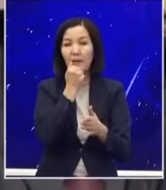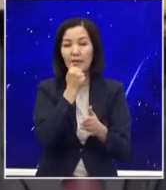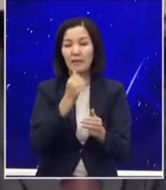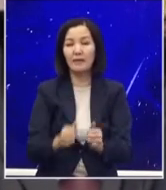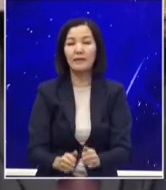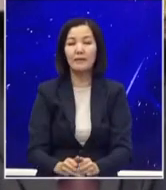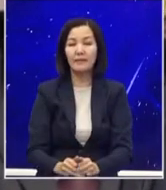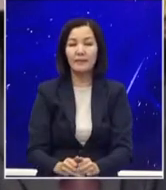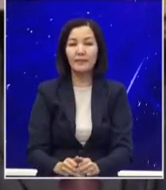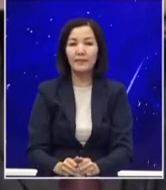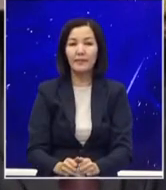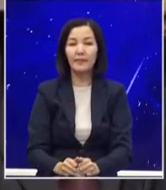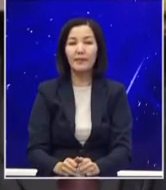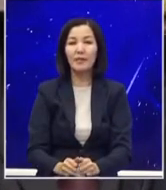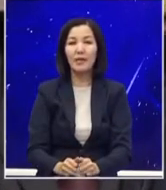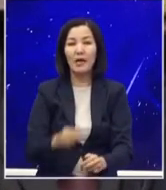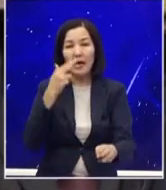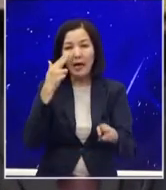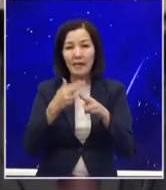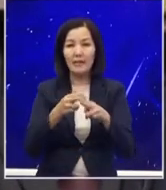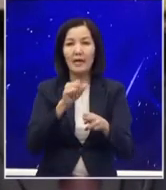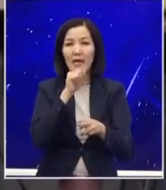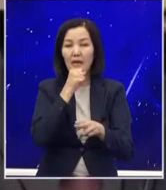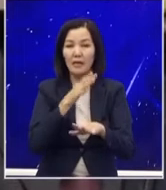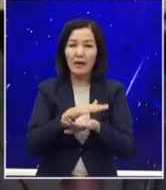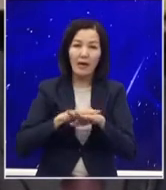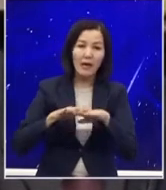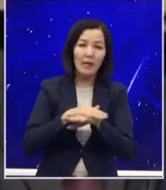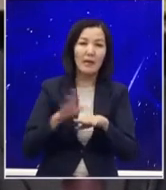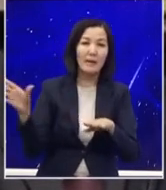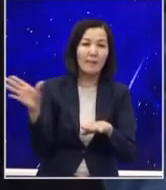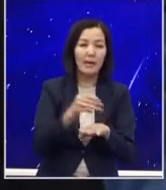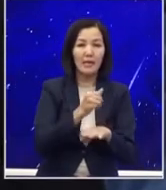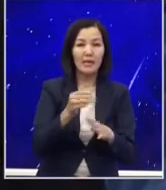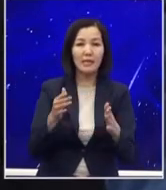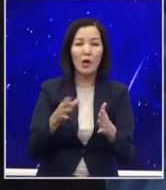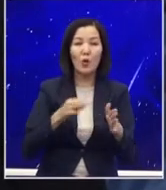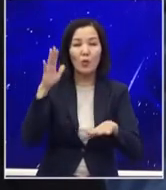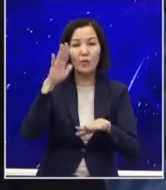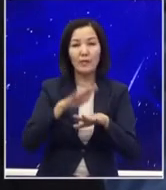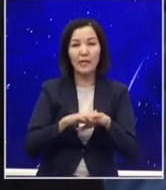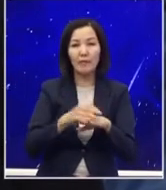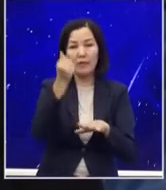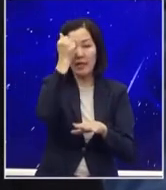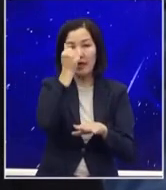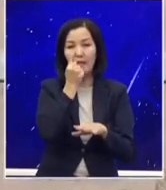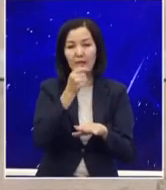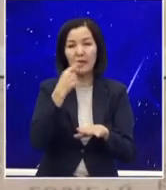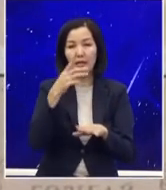бауырларымызға, аталарымызға, ағаларымызға және қолдау танытқан барша азаматтарға облыс әкімі атынан алғыс